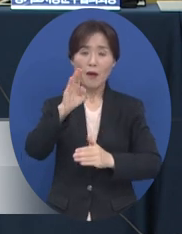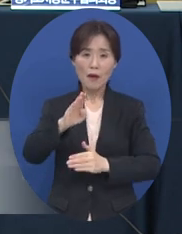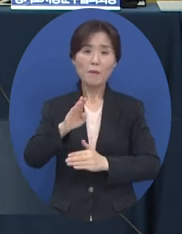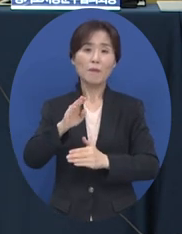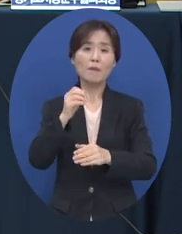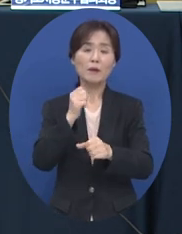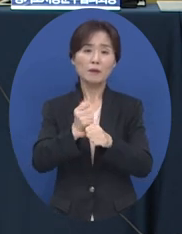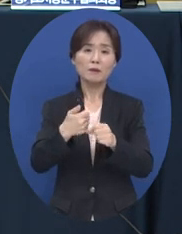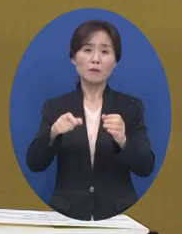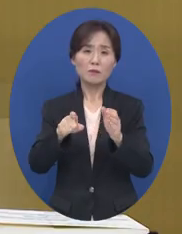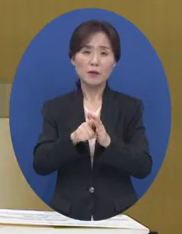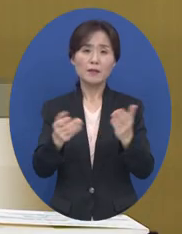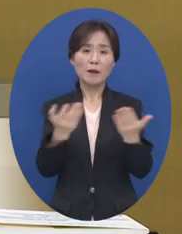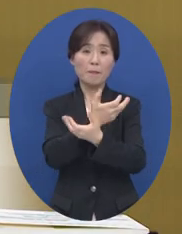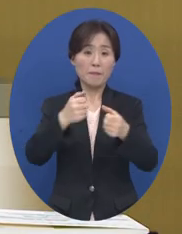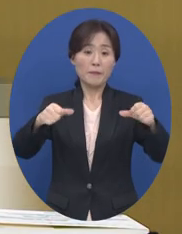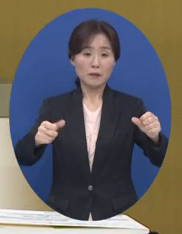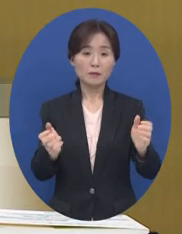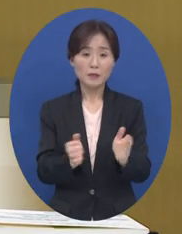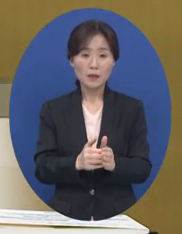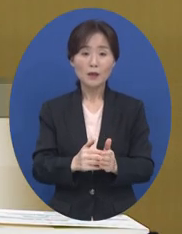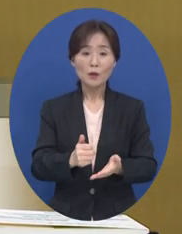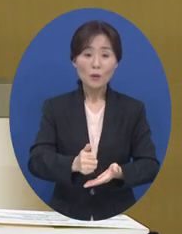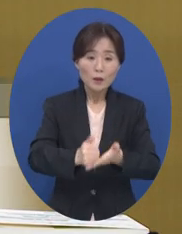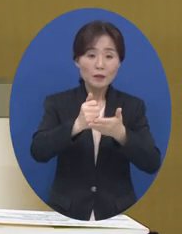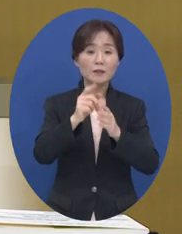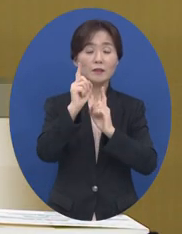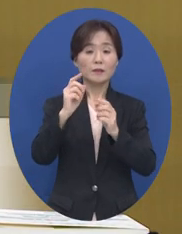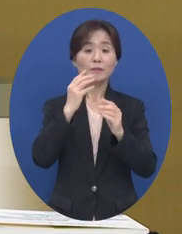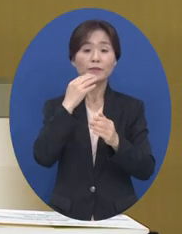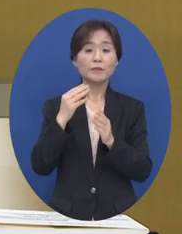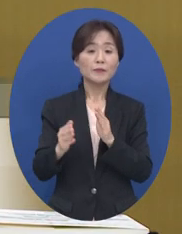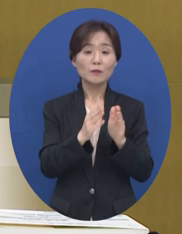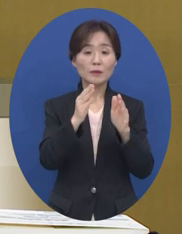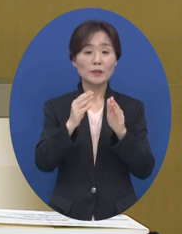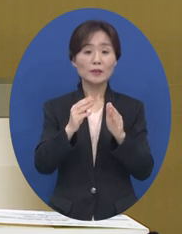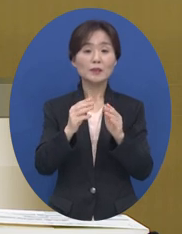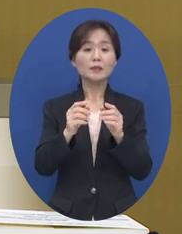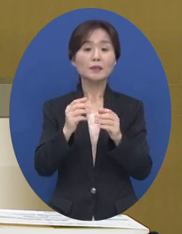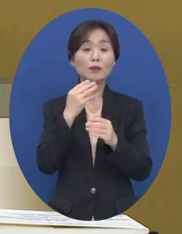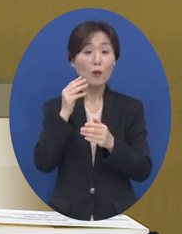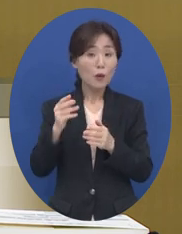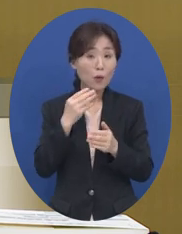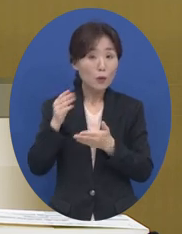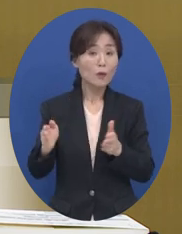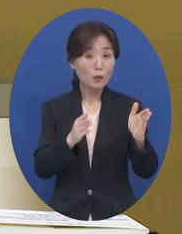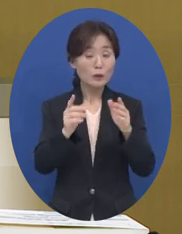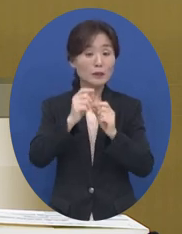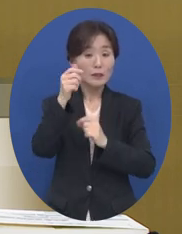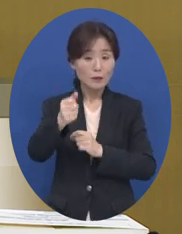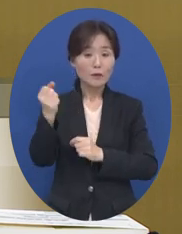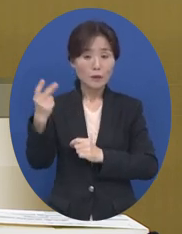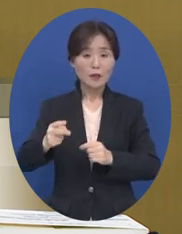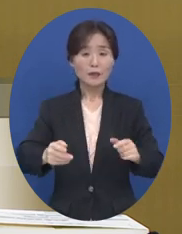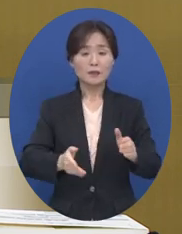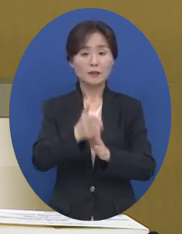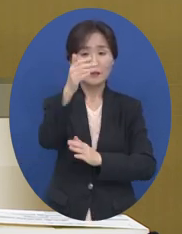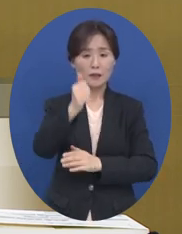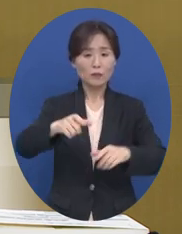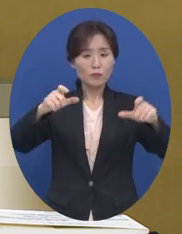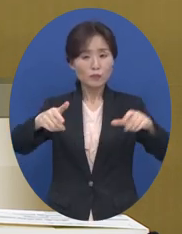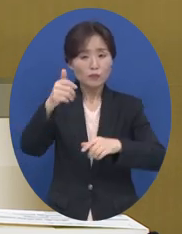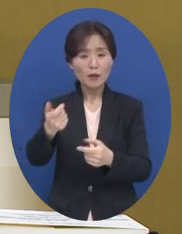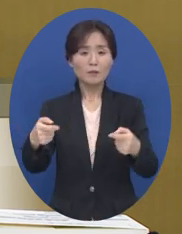업무협약을 맺었습니다. 존경하는 이재명 지사님과 함께 이렇게 시장 군수님들 함께